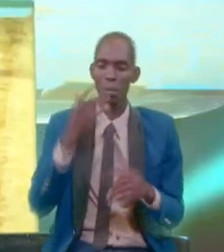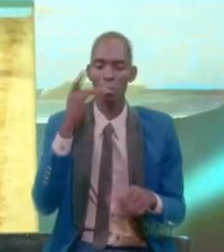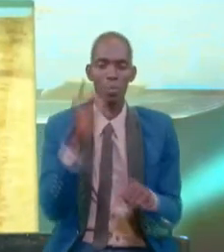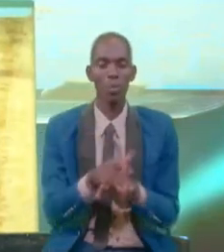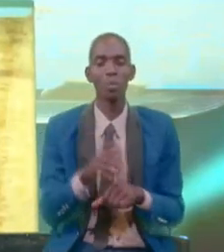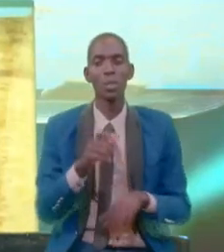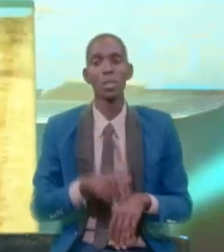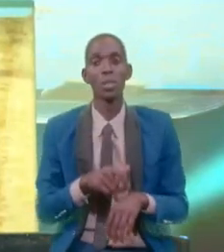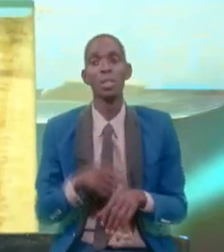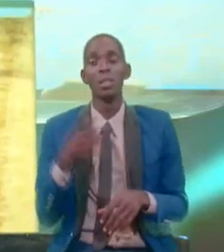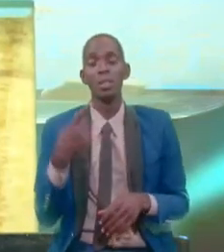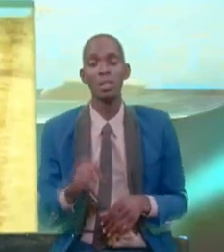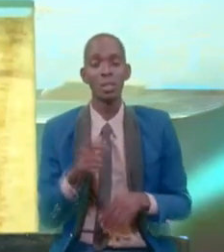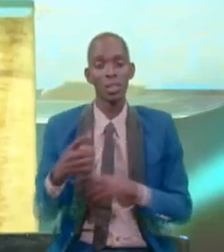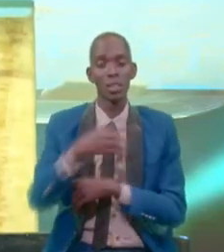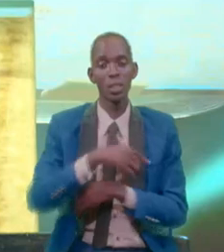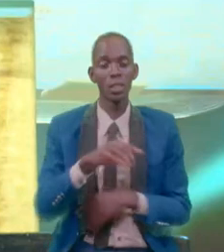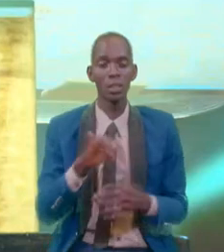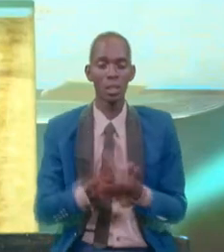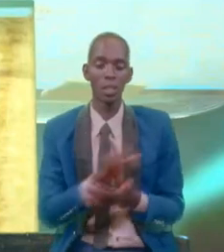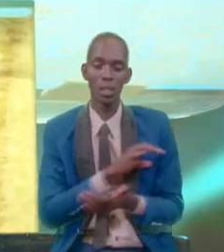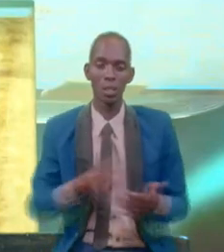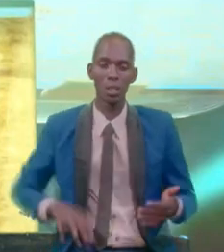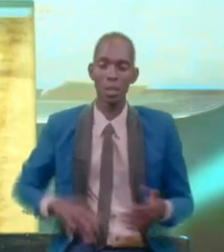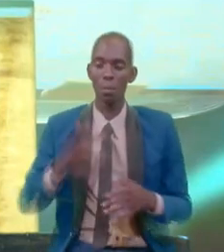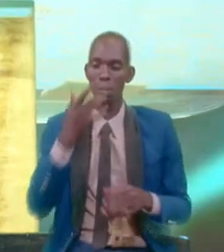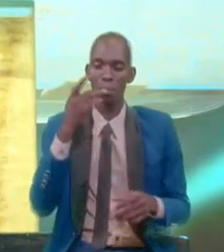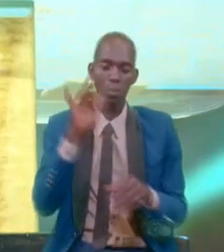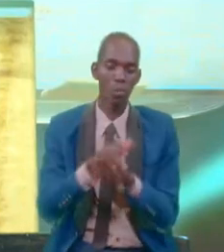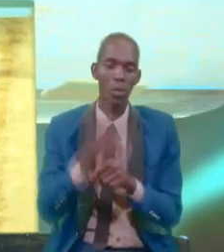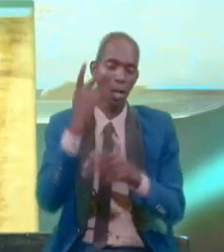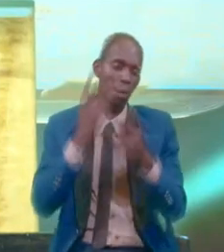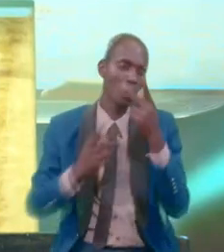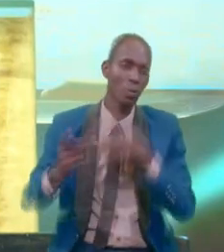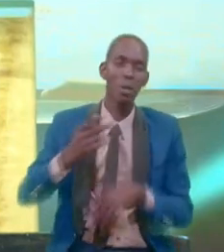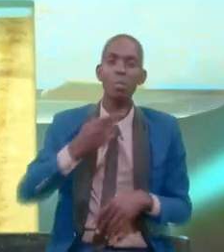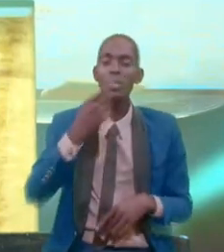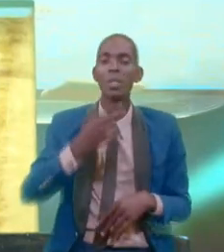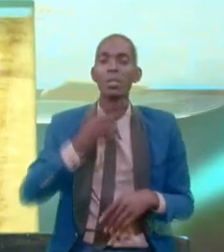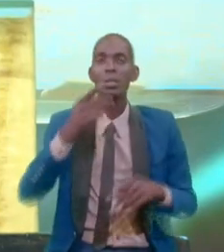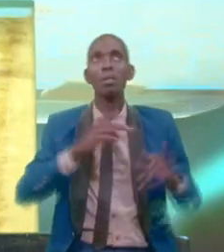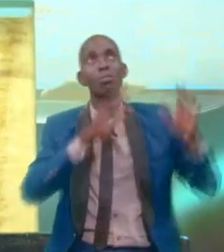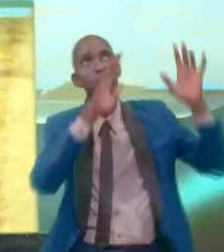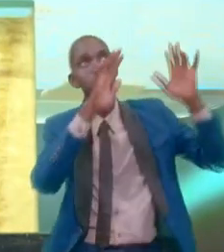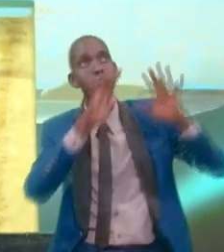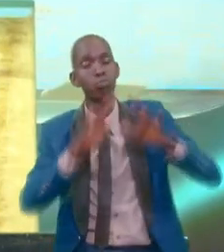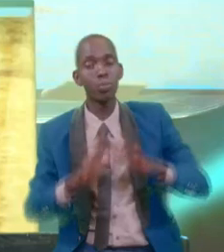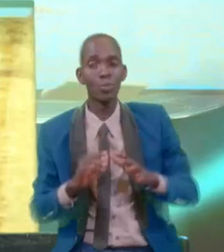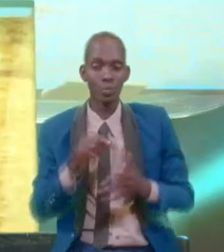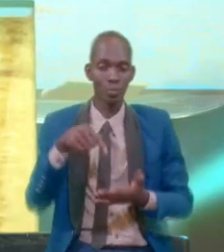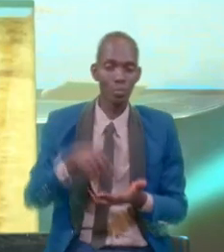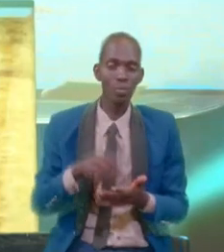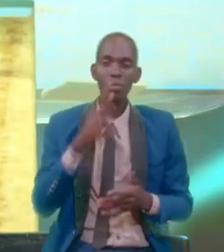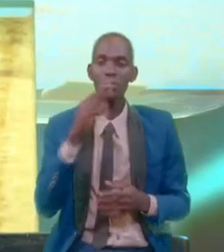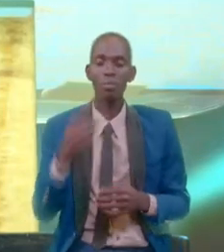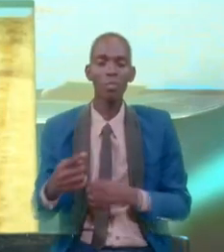promesses des derniers jours. Ce sont les jours que Jésus les jours dont Jésus a parlé, les jours de